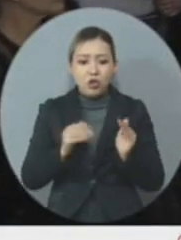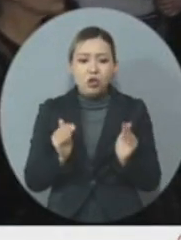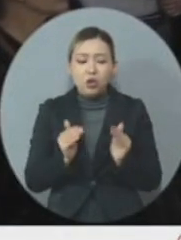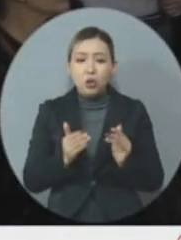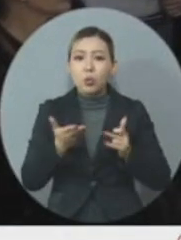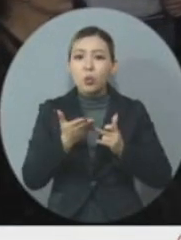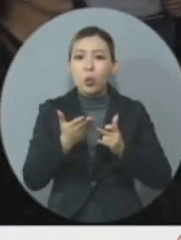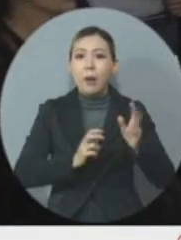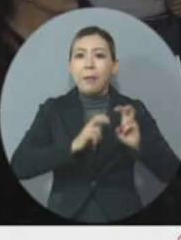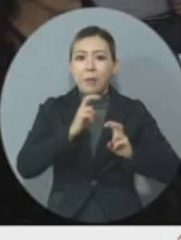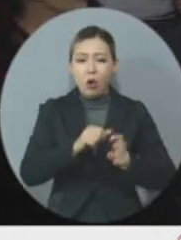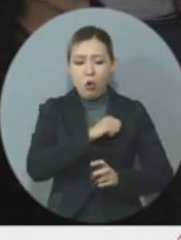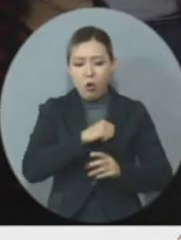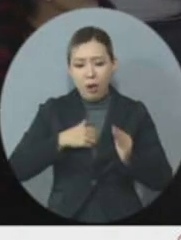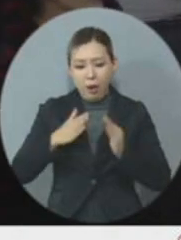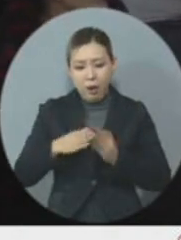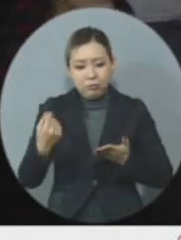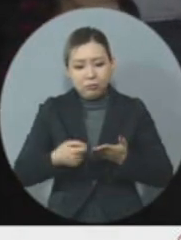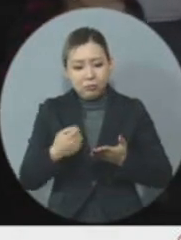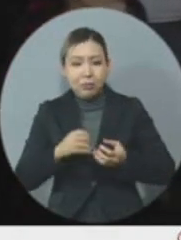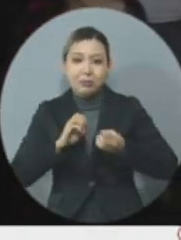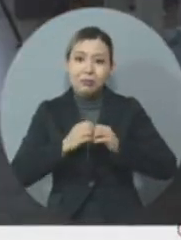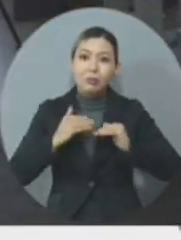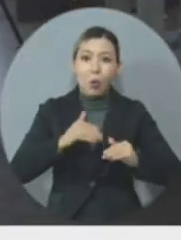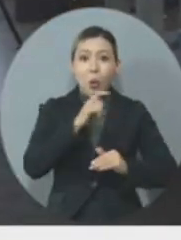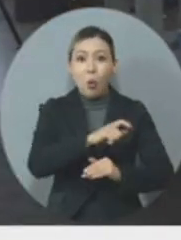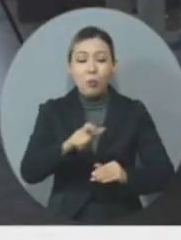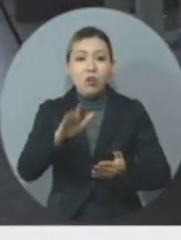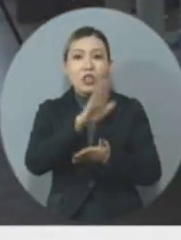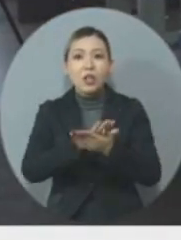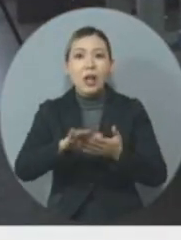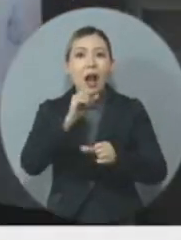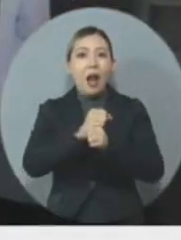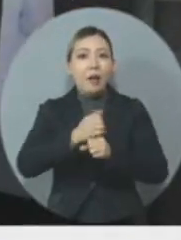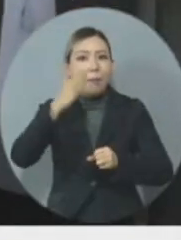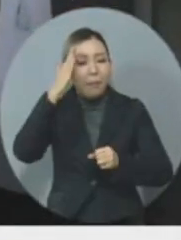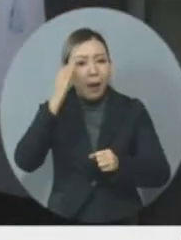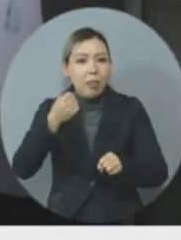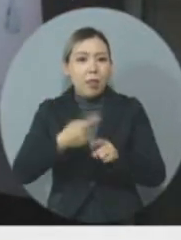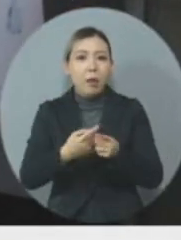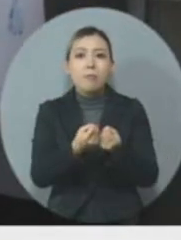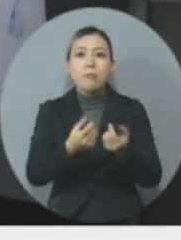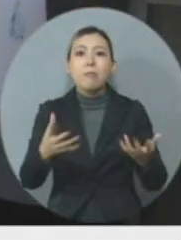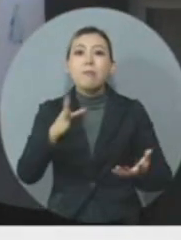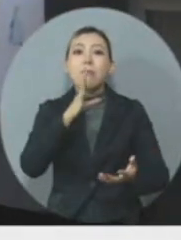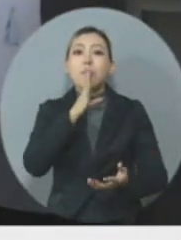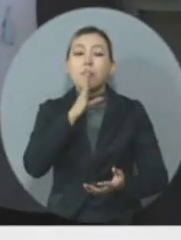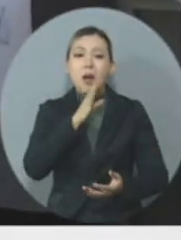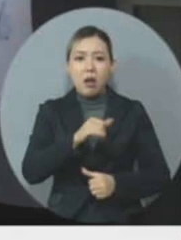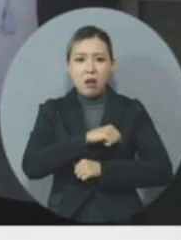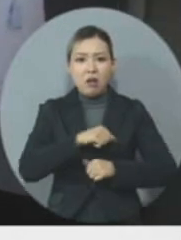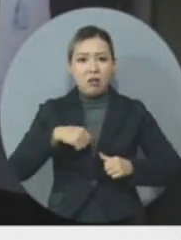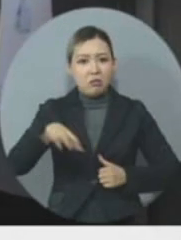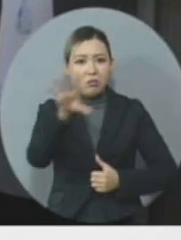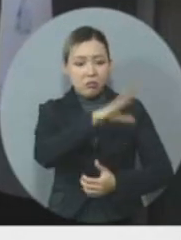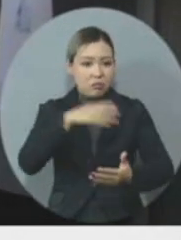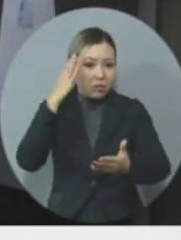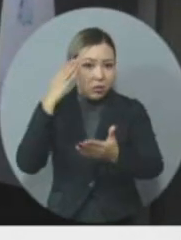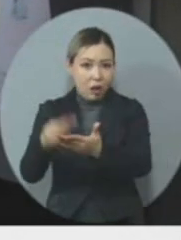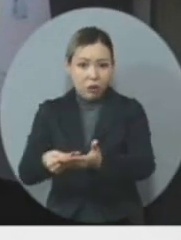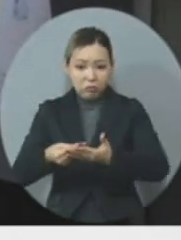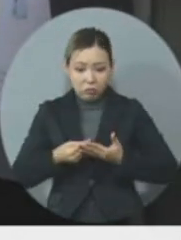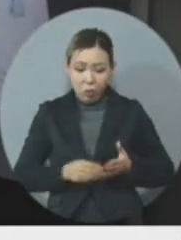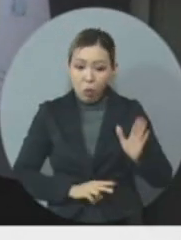өрхийн үйлдвэрлэл эрхлэгчдийг дэмжих шинээр ажлын байр бий болгох, ажлын байрыг өргөжүүлэх зорилгоор иргэдийн санал хүсэлтийг үндэслэн 15